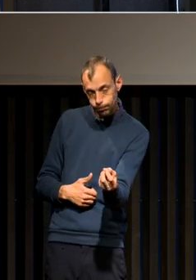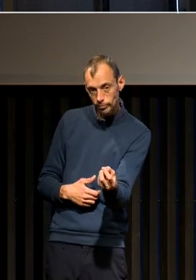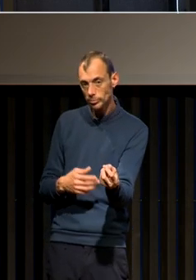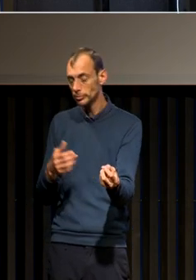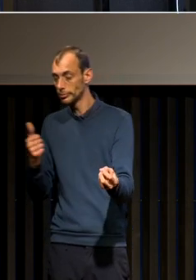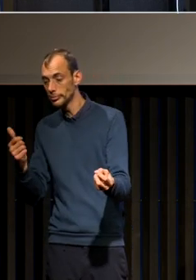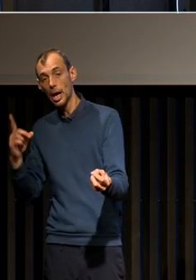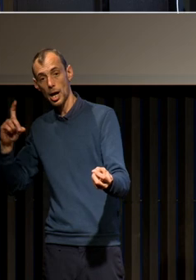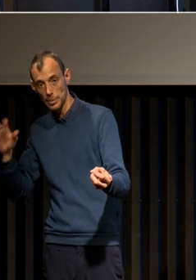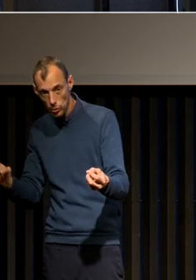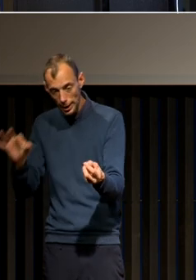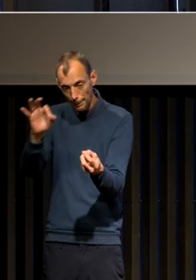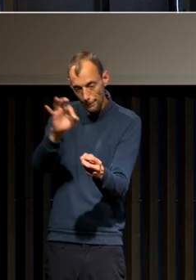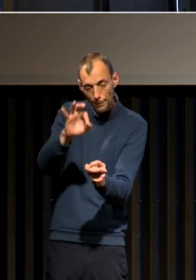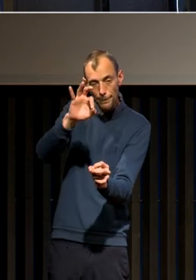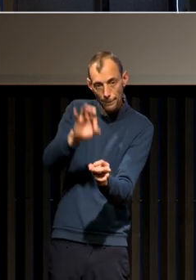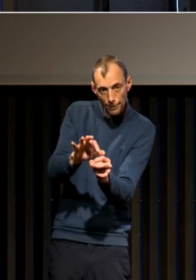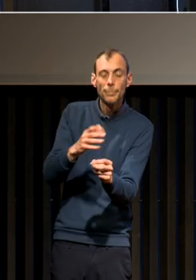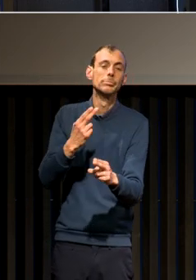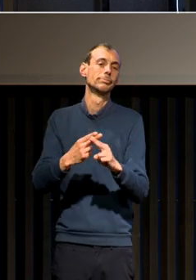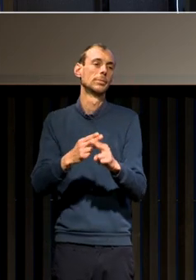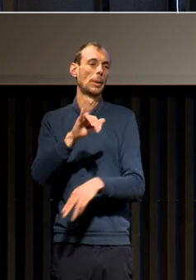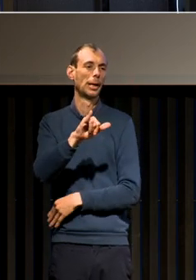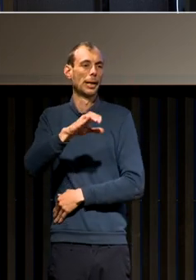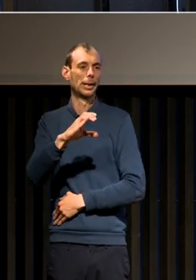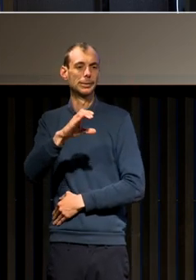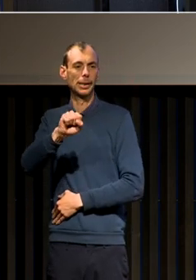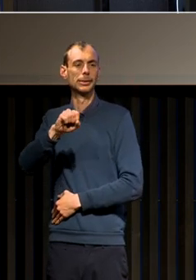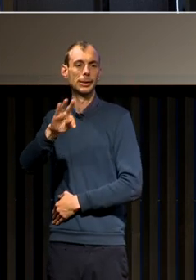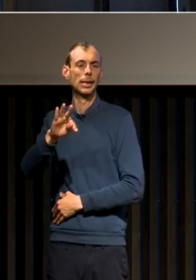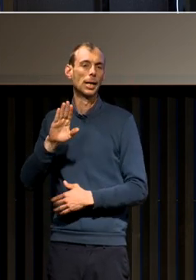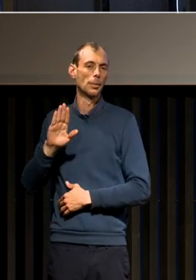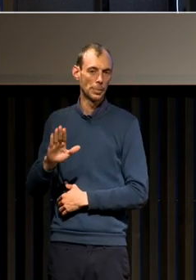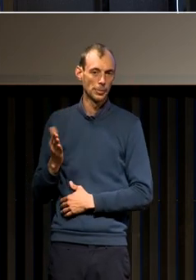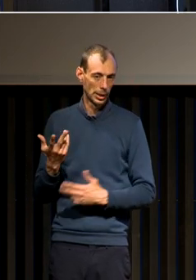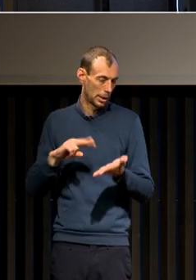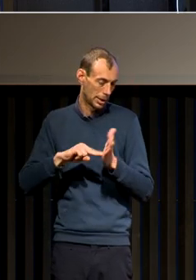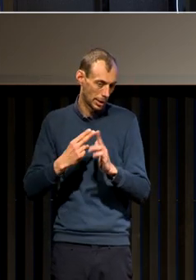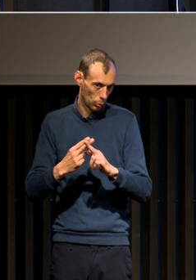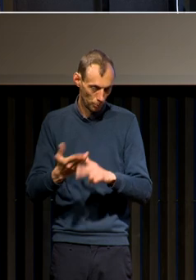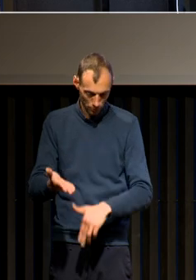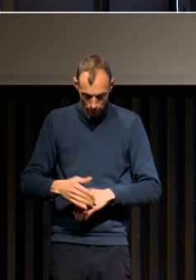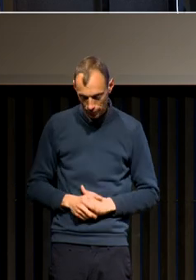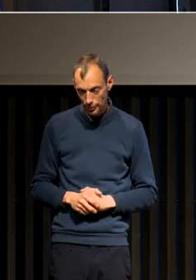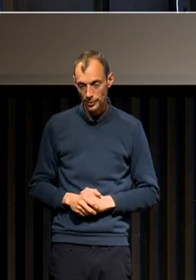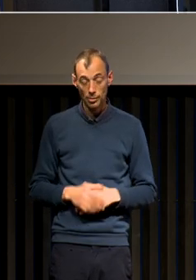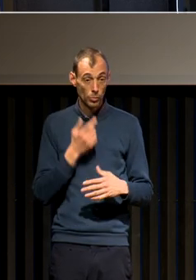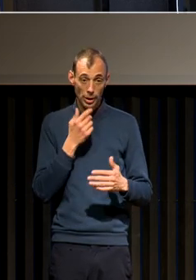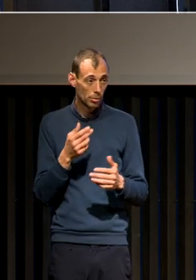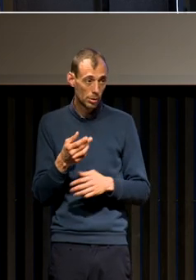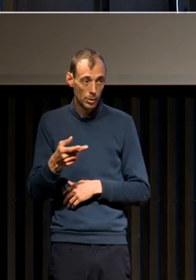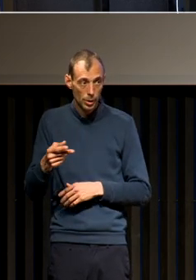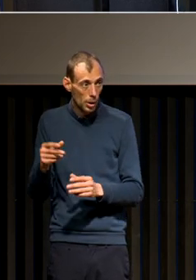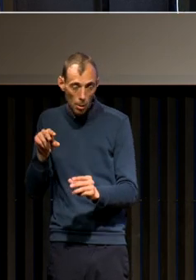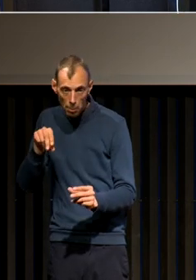d'ICSI, d'injection intracytoplasmique du spermatozoïde. Donc on le fait à l'aide de micropipettes